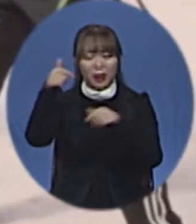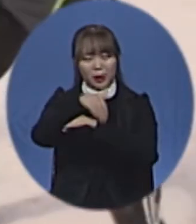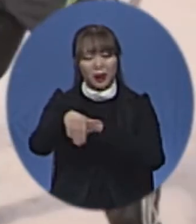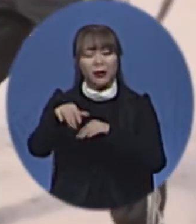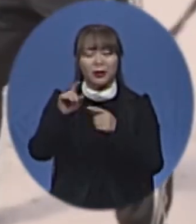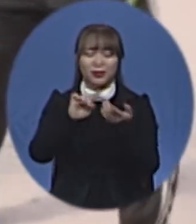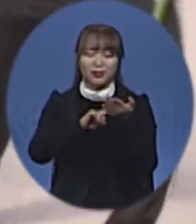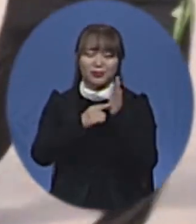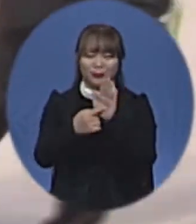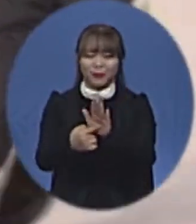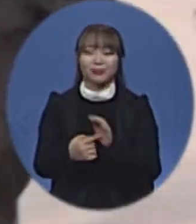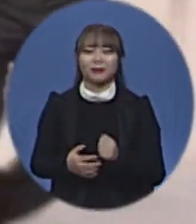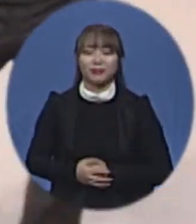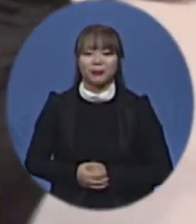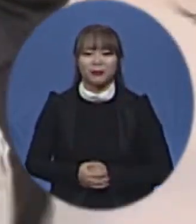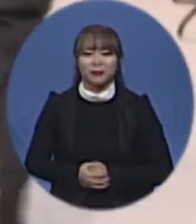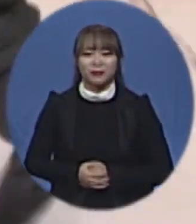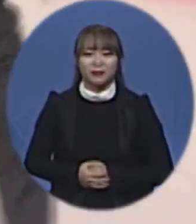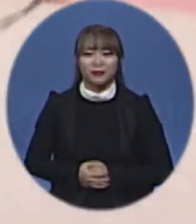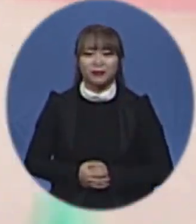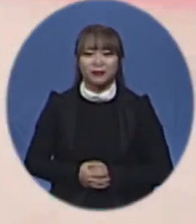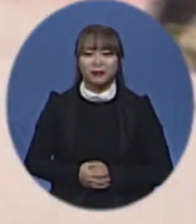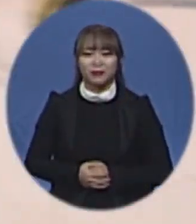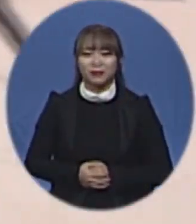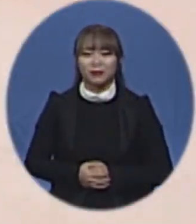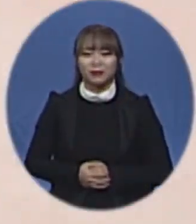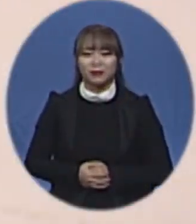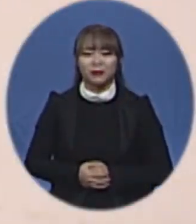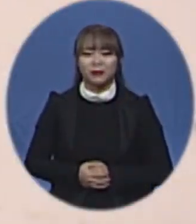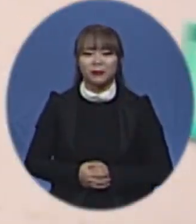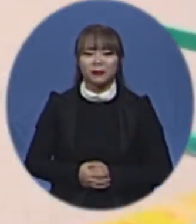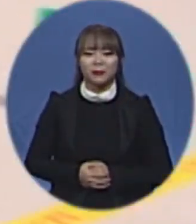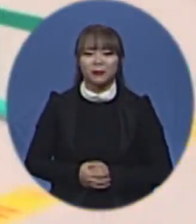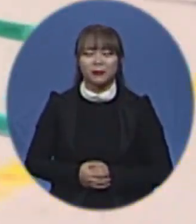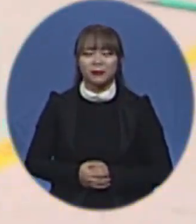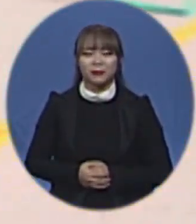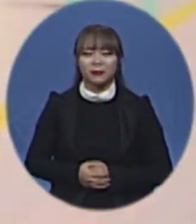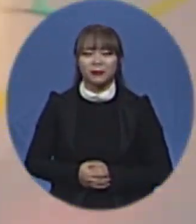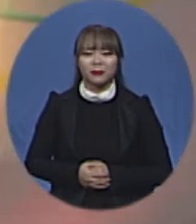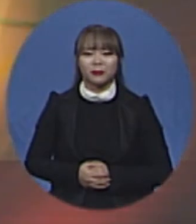것이라고 밝혔습니다. 복지TV 뉴스 이현주입니다.